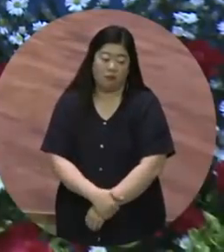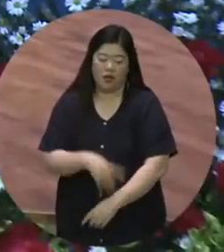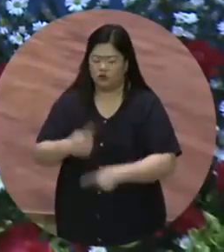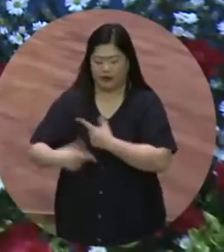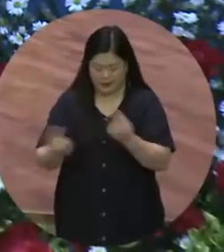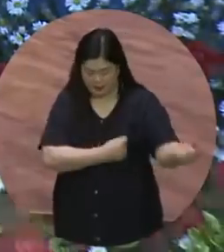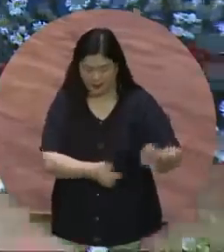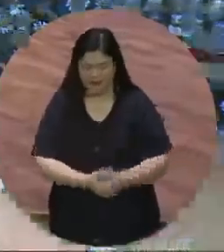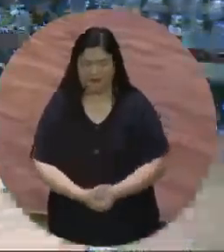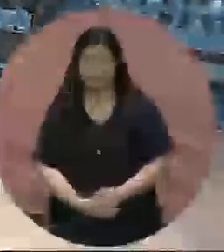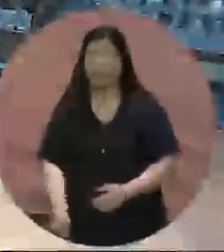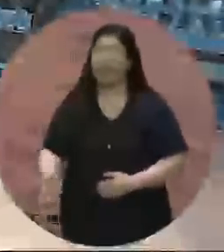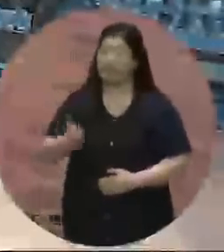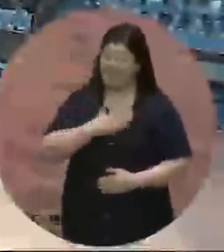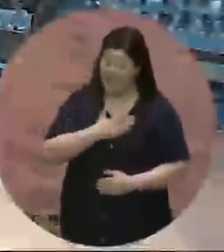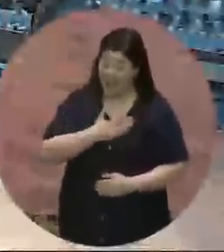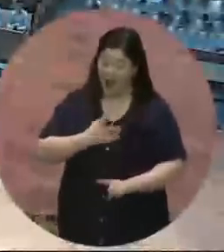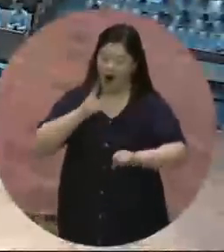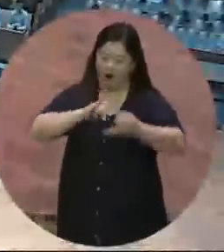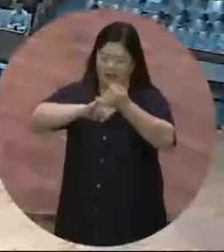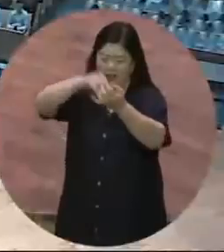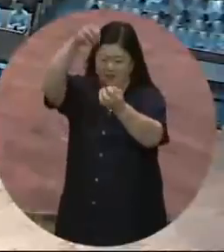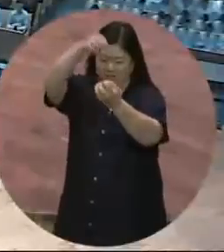나는 언약 계승자다.